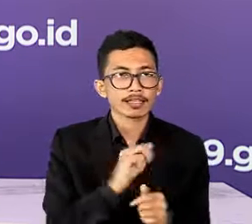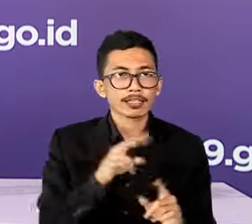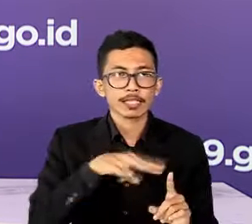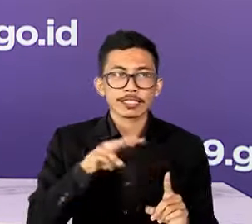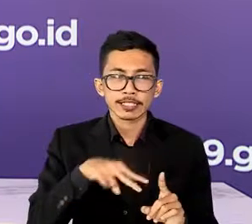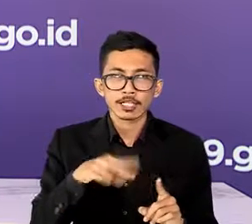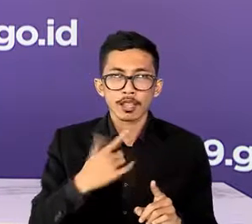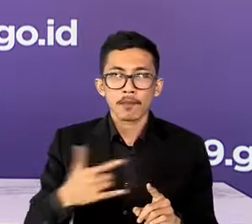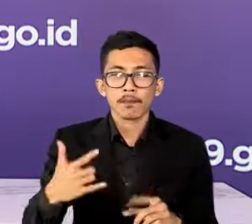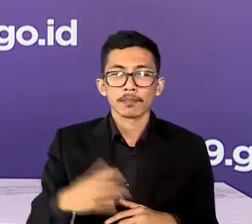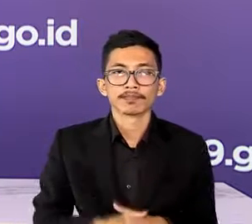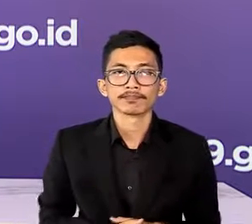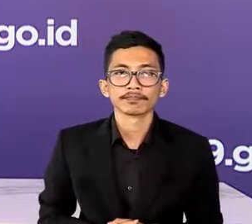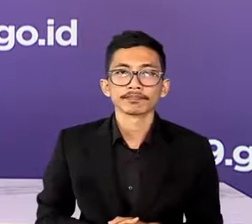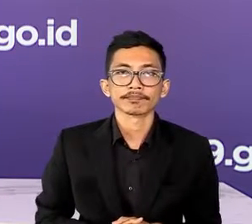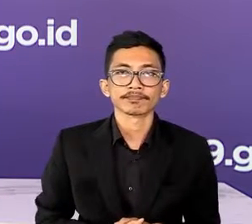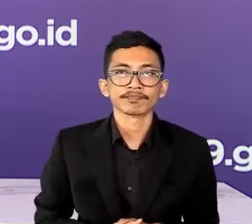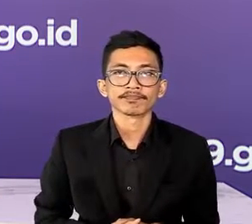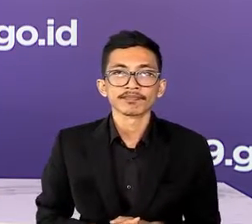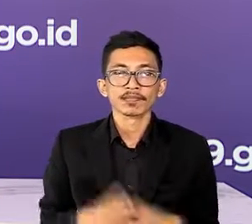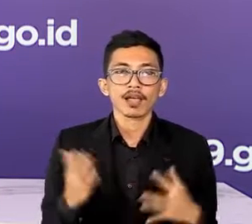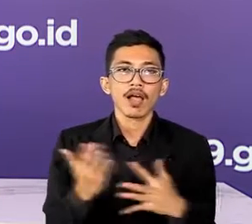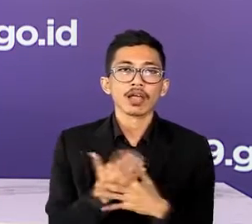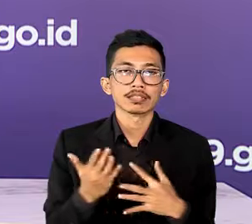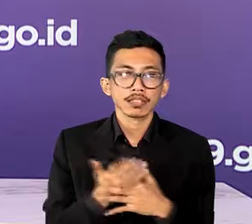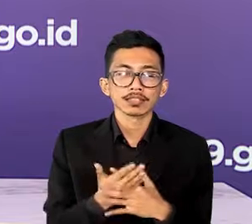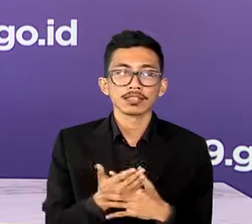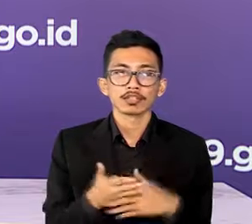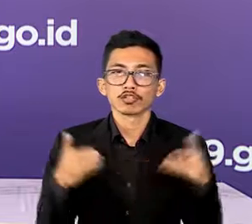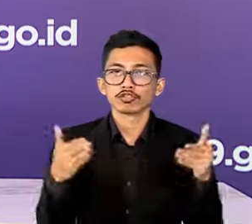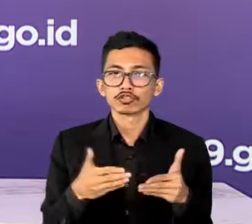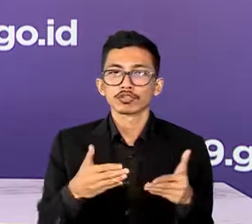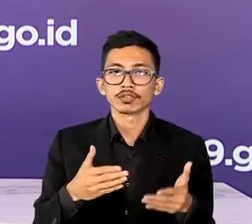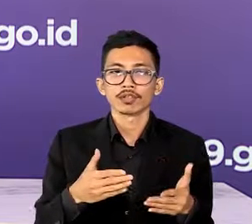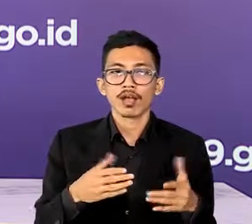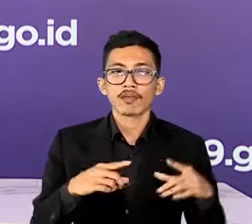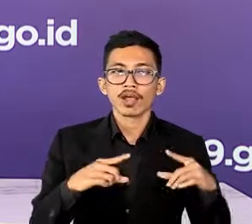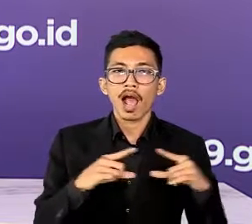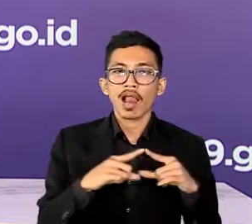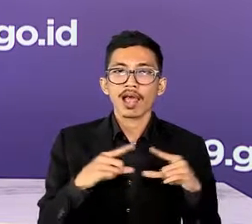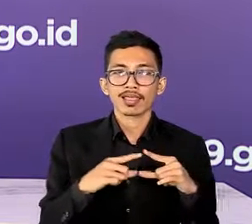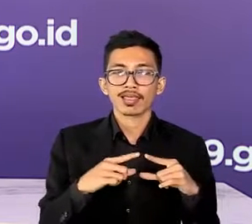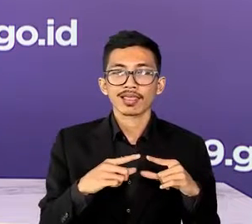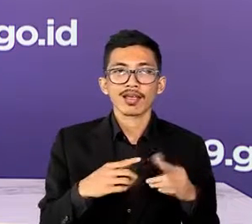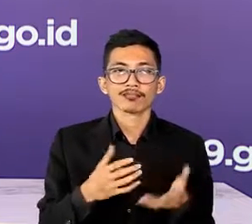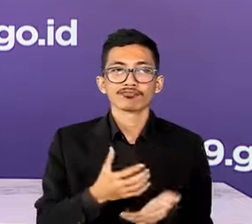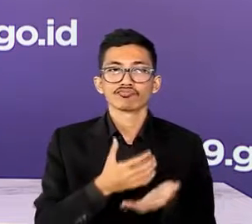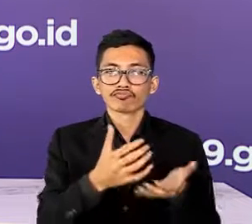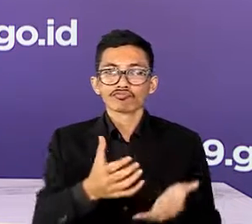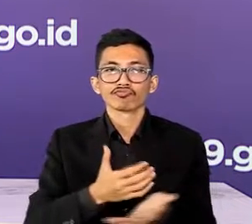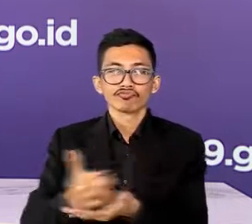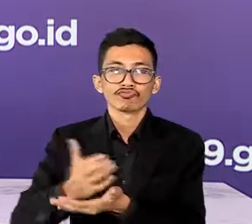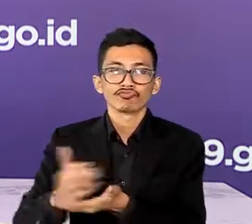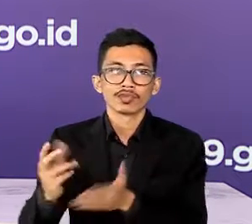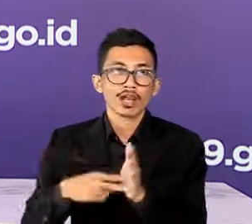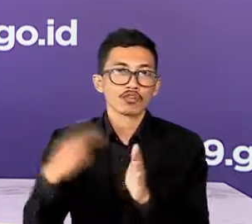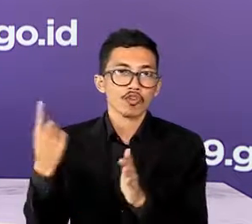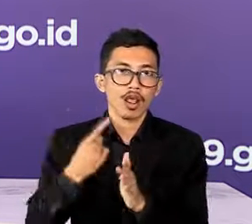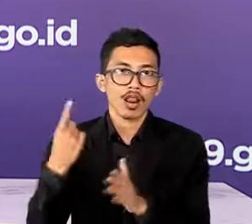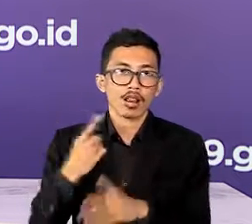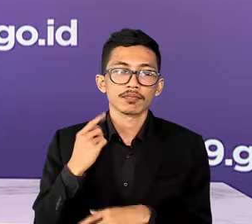dan racing serta upaya peningkatan aksesibilitas distribusi alat material kesehatan secara nasional